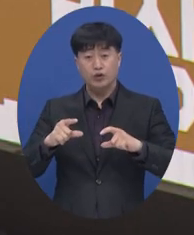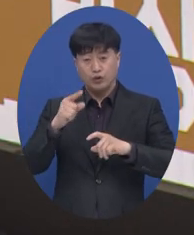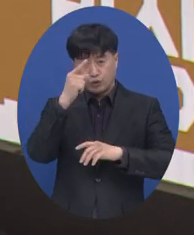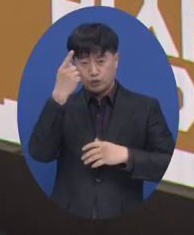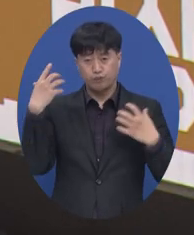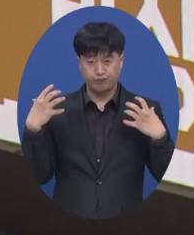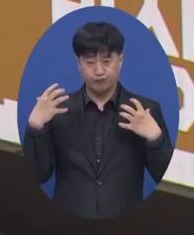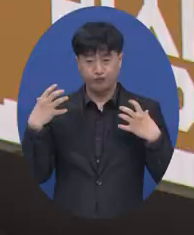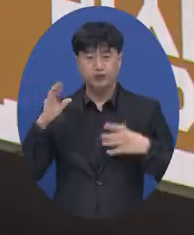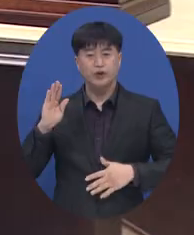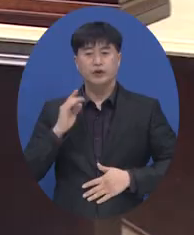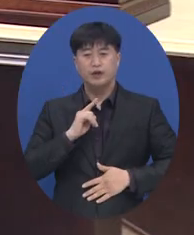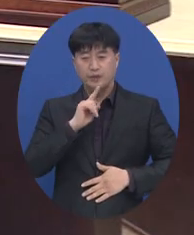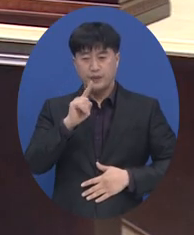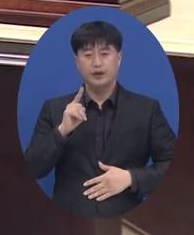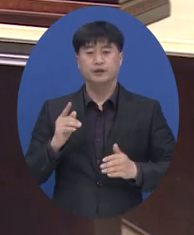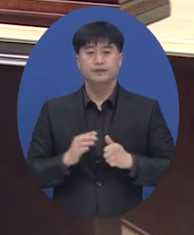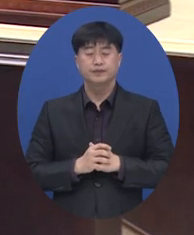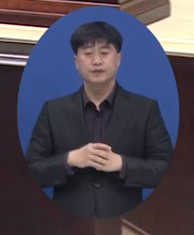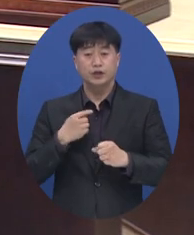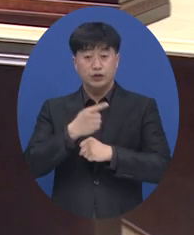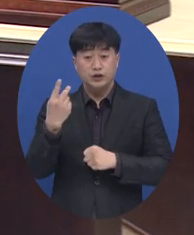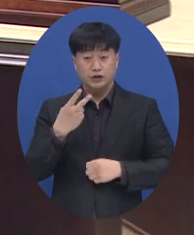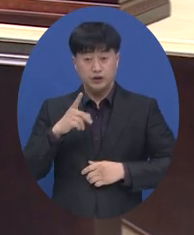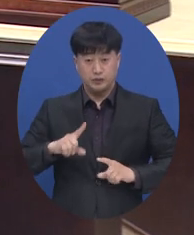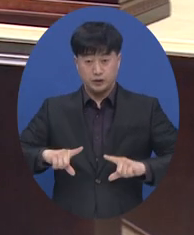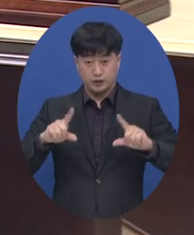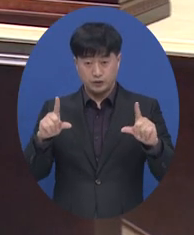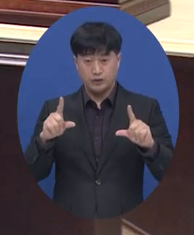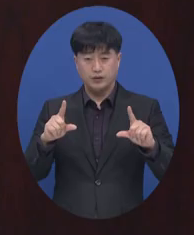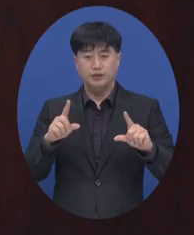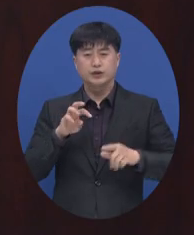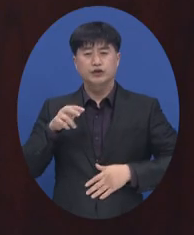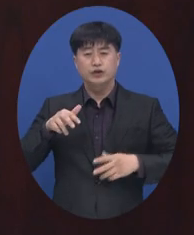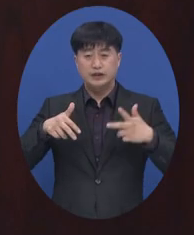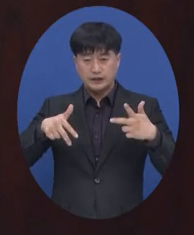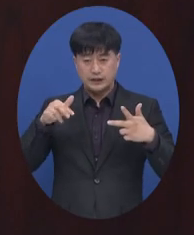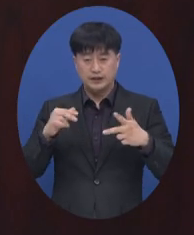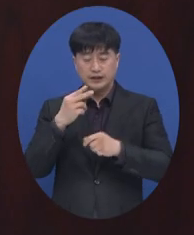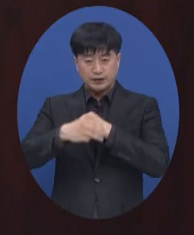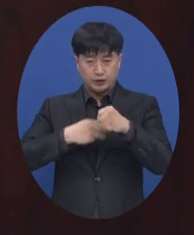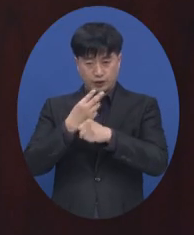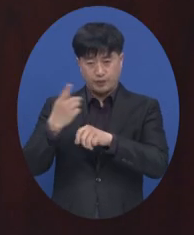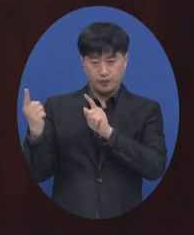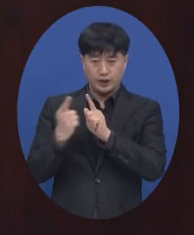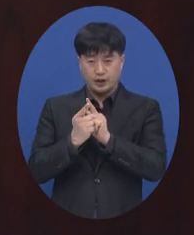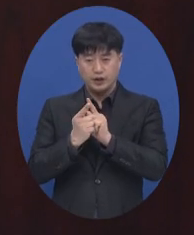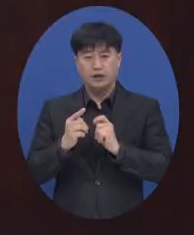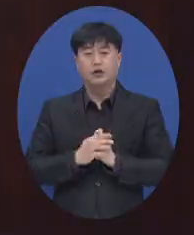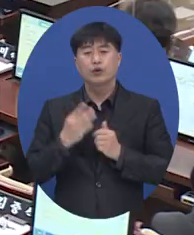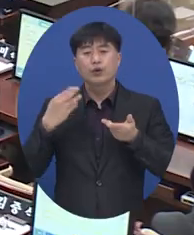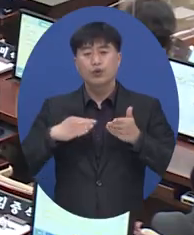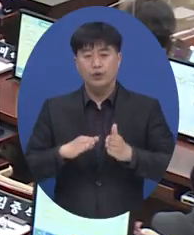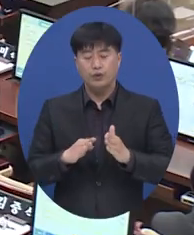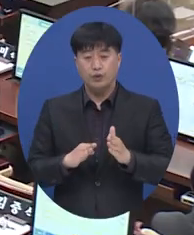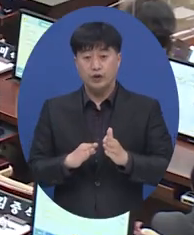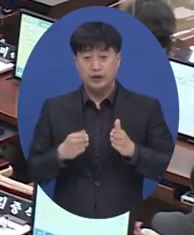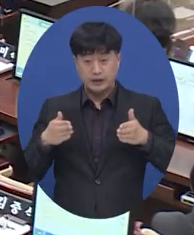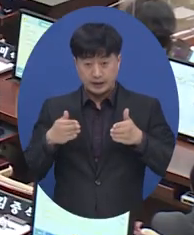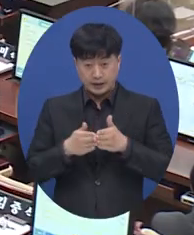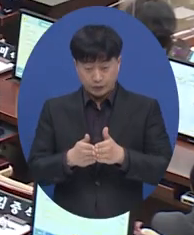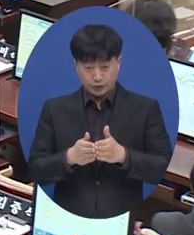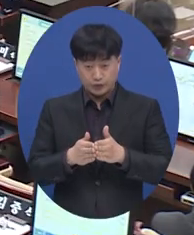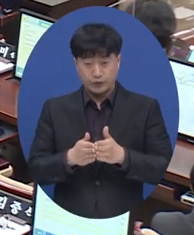되겠다는 의지도 밝혔습니다. 내년 2021년도는 민선 7기 3년차입니다. 경기도의 역점